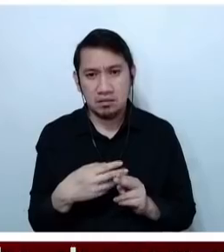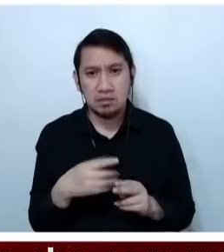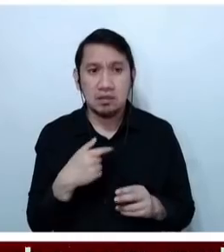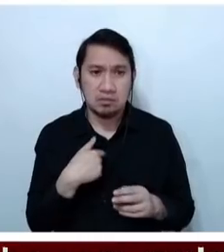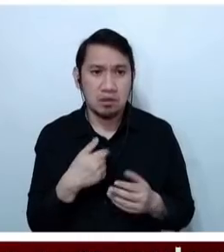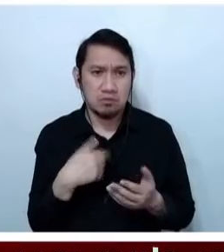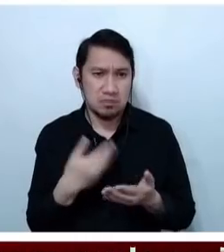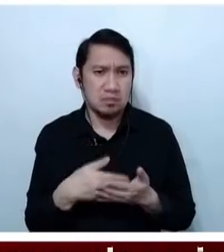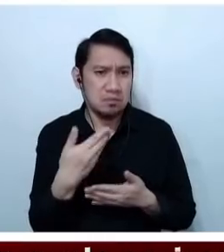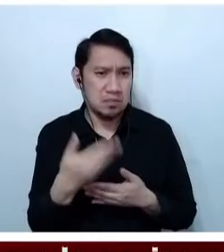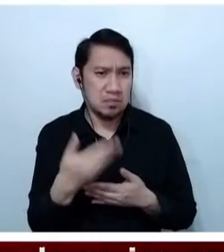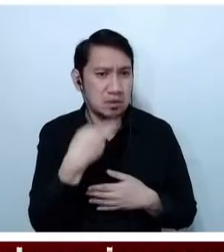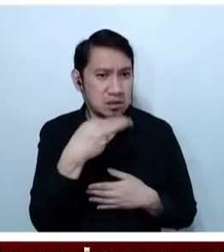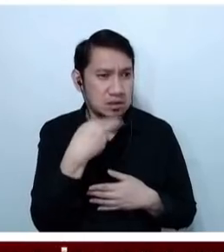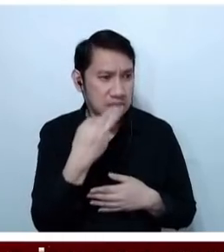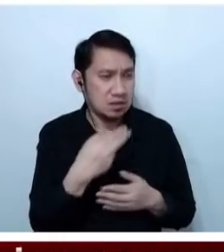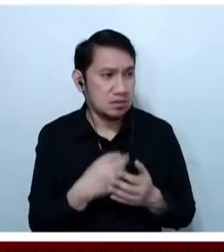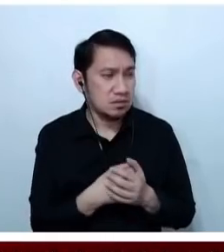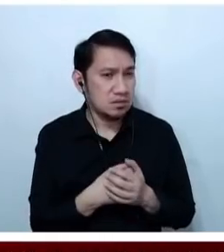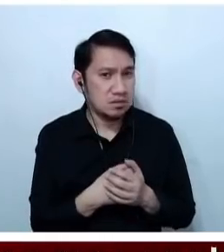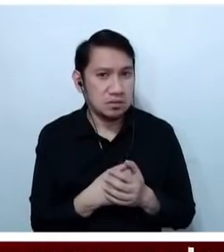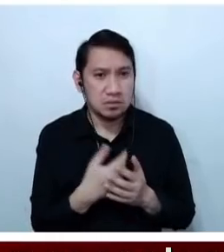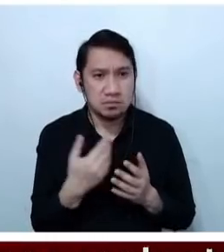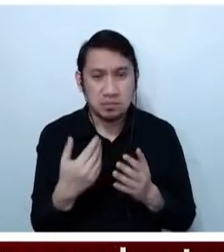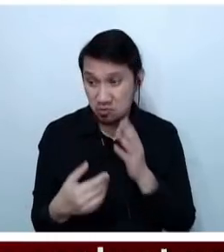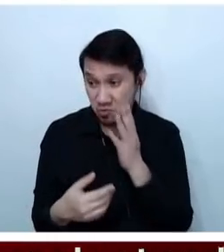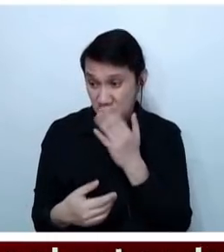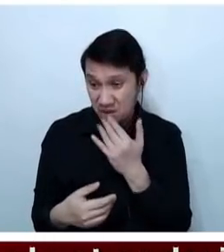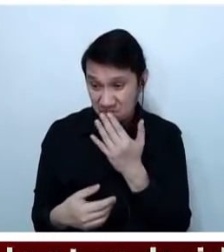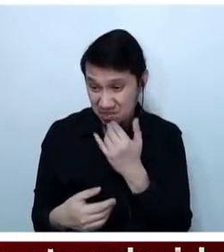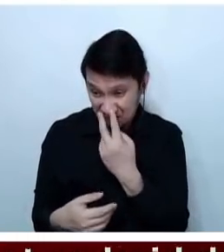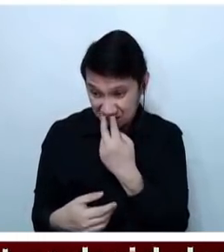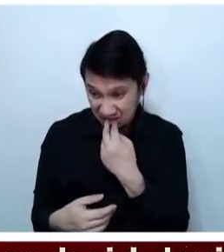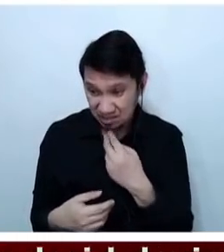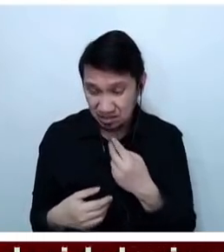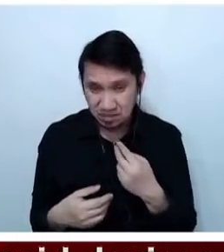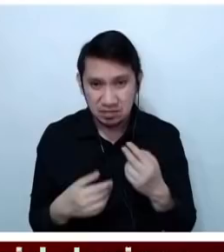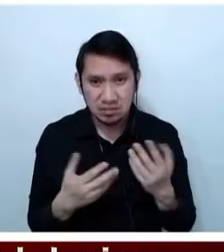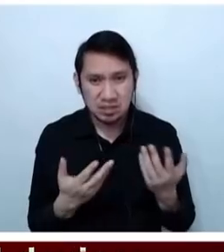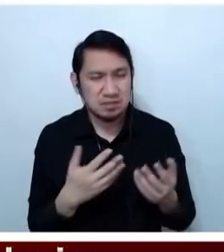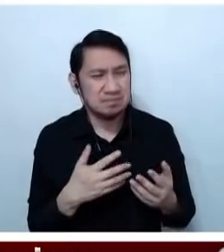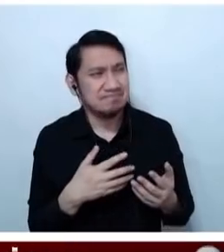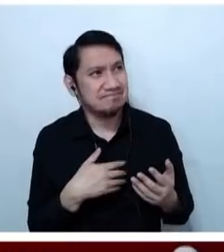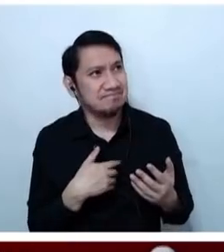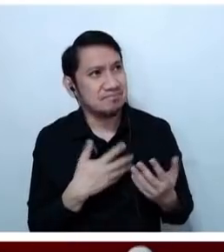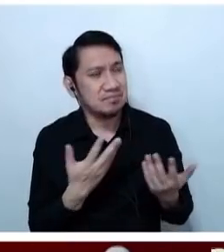namin. Bakit naiiyak ka? Masama ba ang loob? Wala lang po kasi